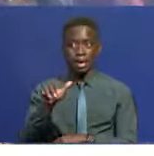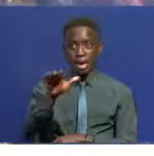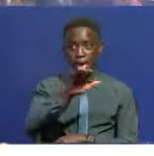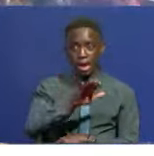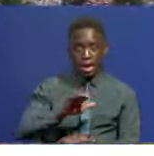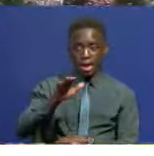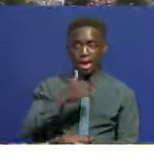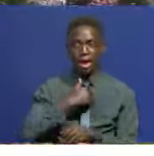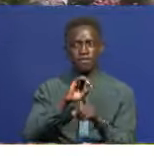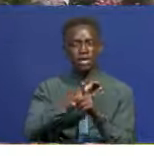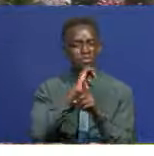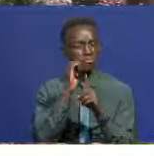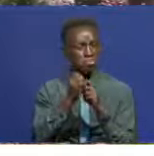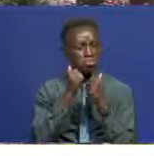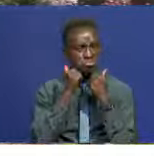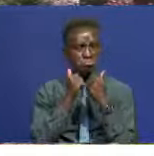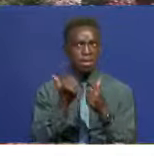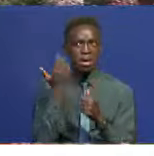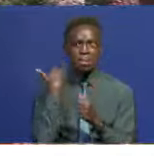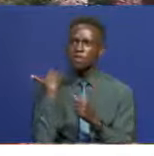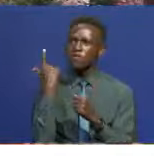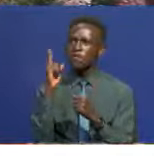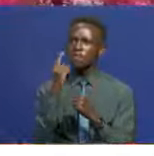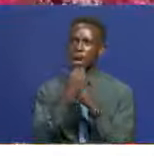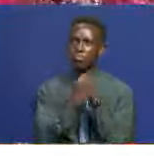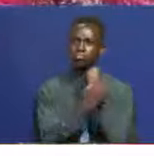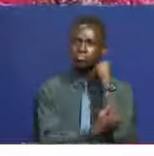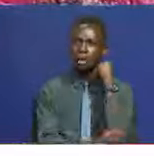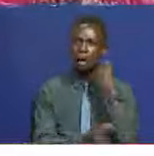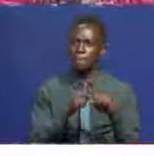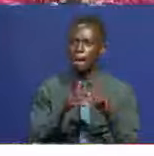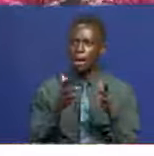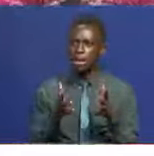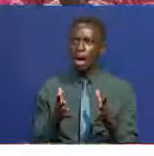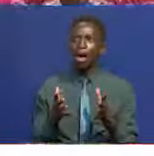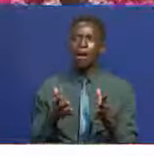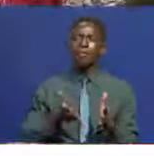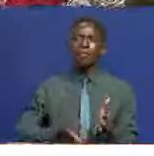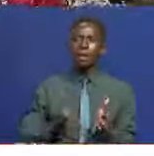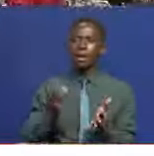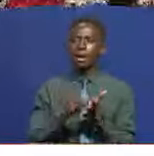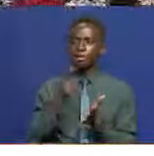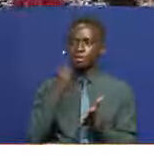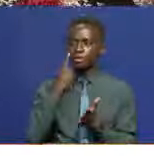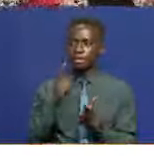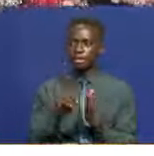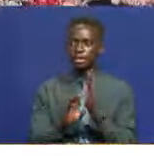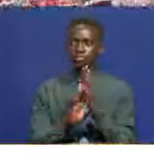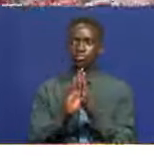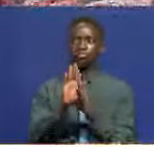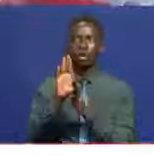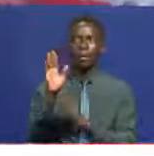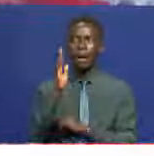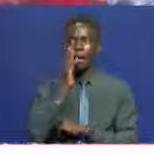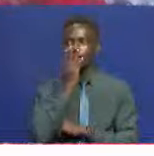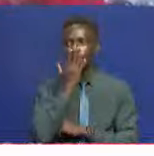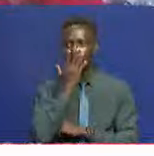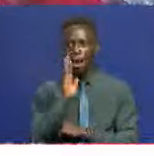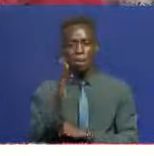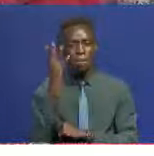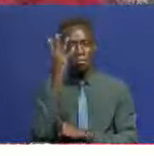lililokuwa maskini limefufua maeneo yake ya vijijini kupitia maendeleo ya mali zake za kuvutia na